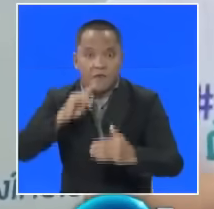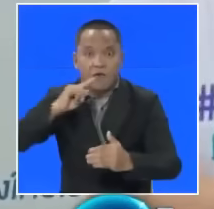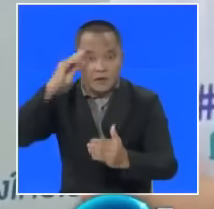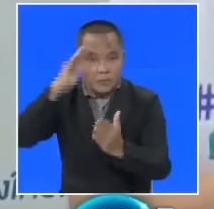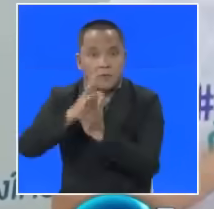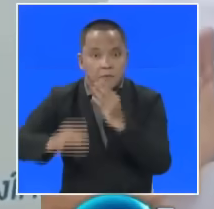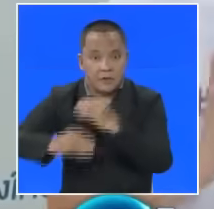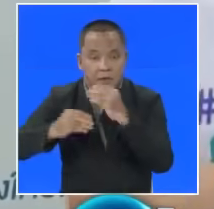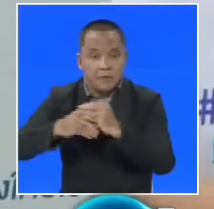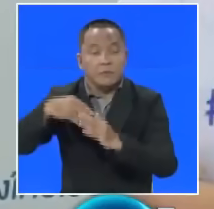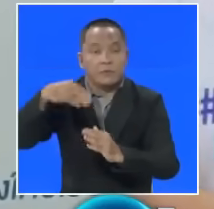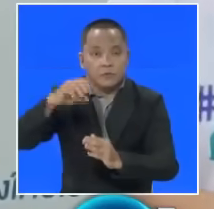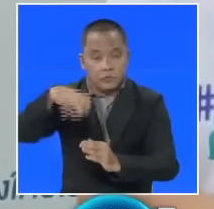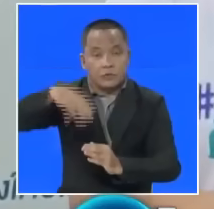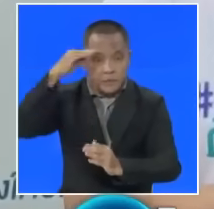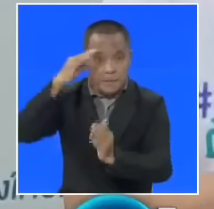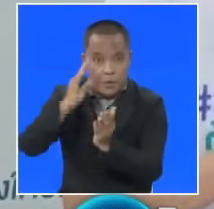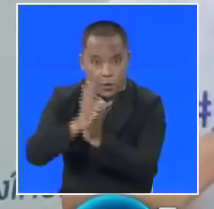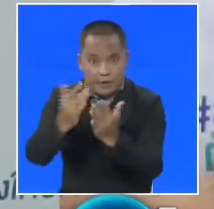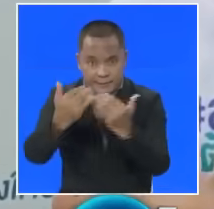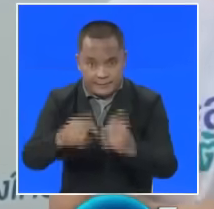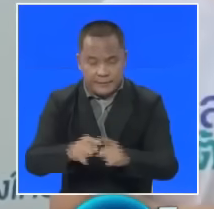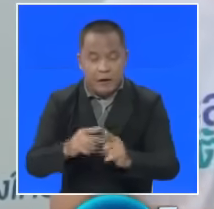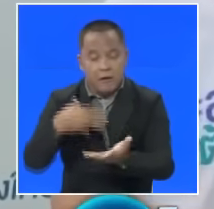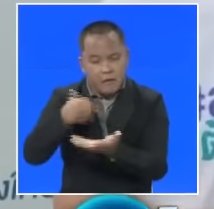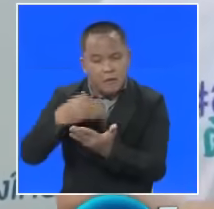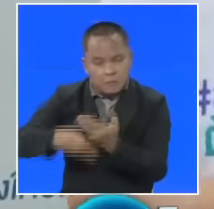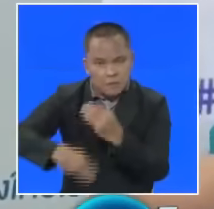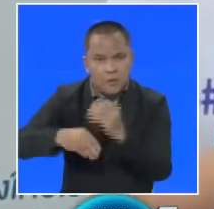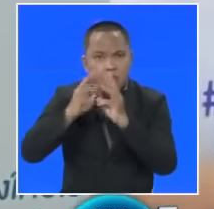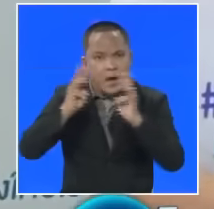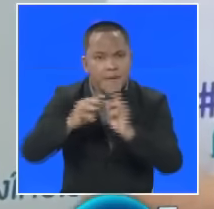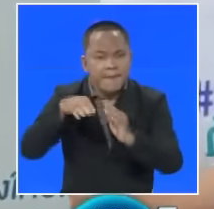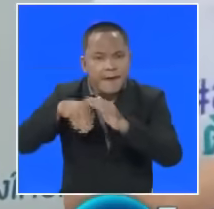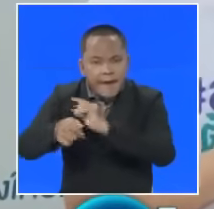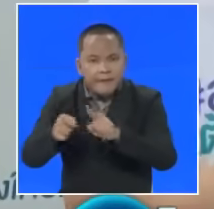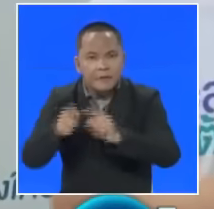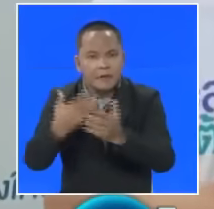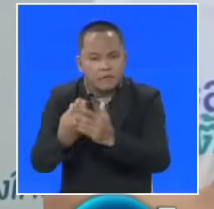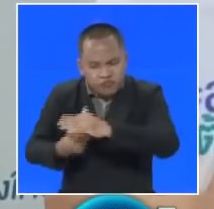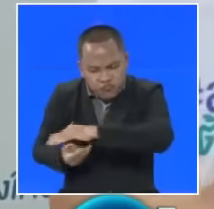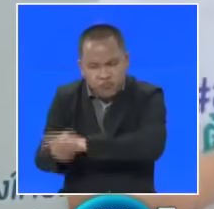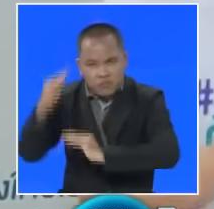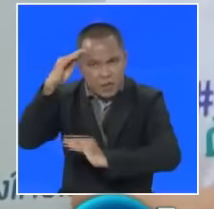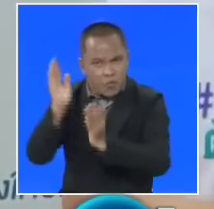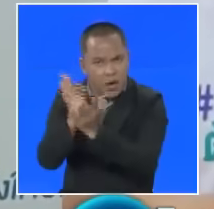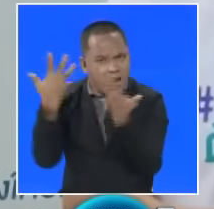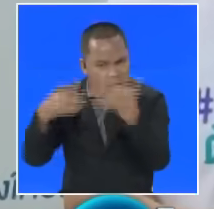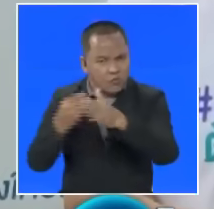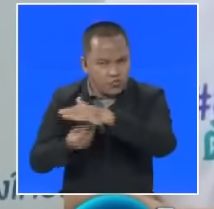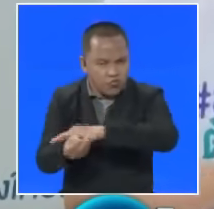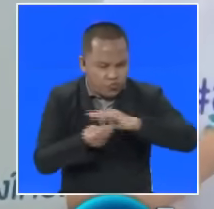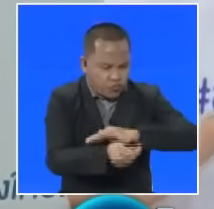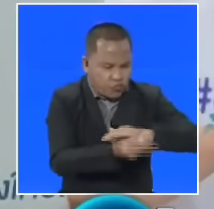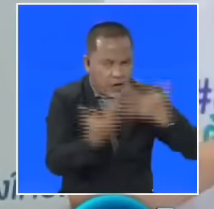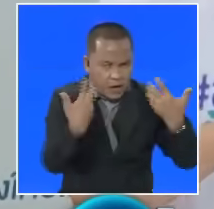ความเพิ่มเติมที่สน.ตลิ่งชันนะคะนอกจากนี้ได้ข้อมูลนะคะว่าเว็บพนันเนี่ยแอบอ้างว่าจ่ายสวยให้กับทางตำรวจไซเบอร์แล้วก็อีกหลายหน่ว